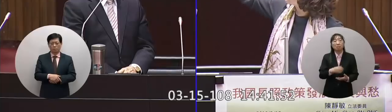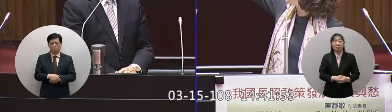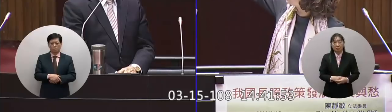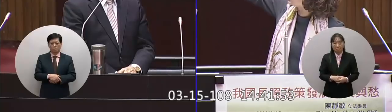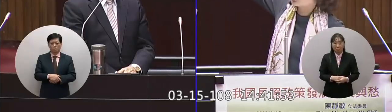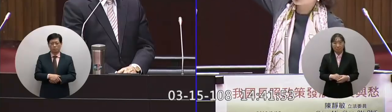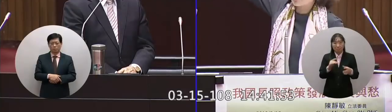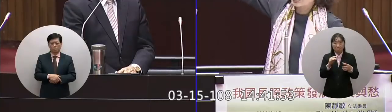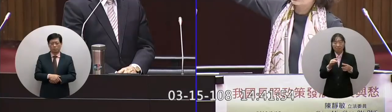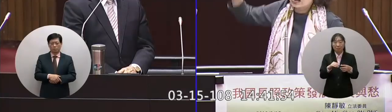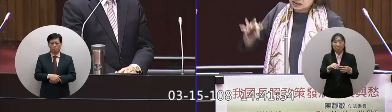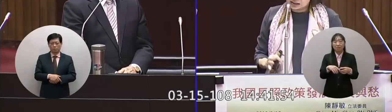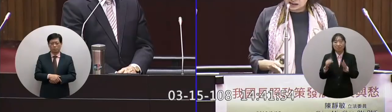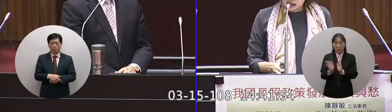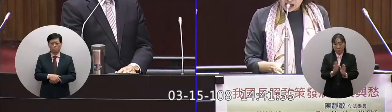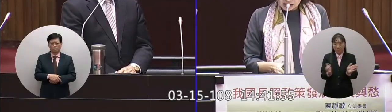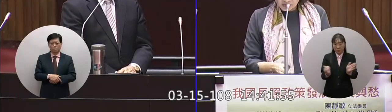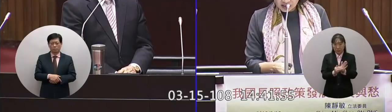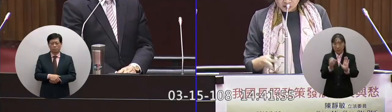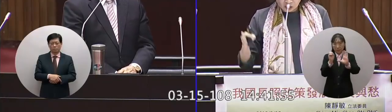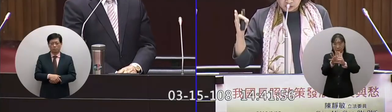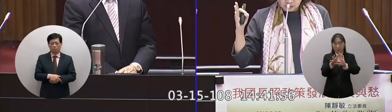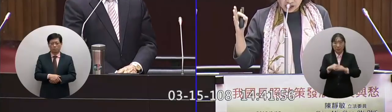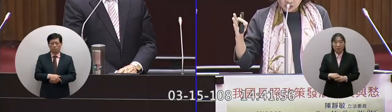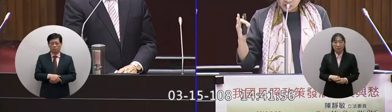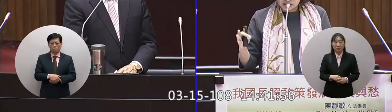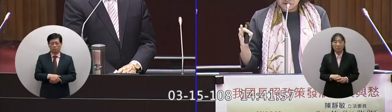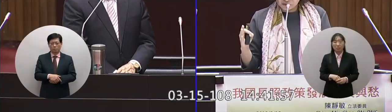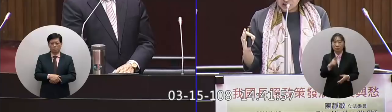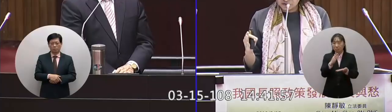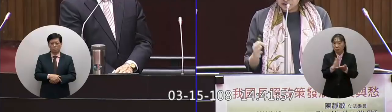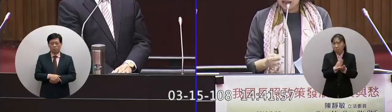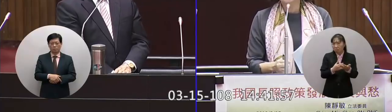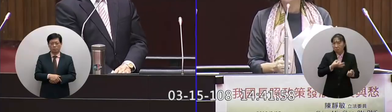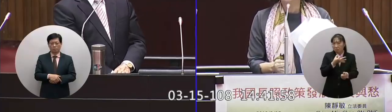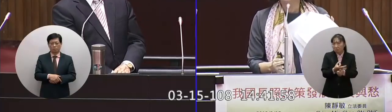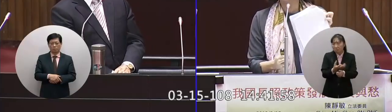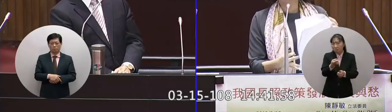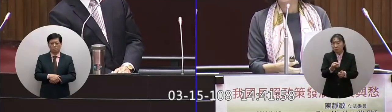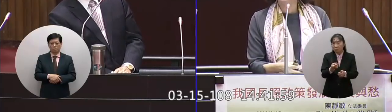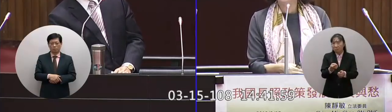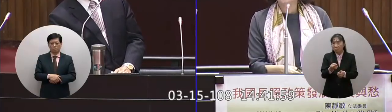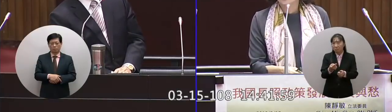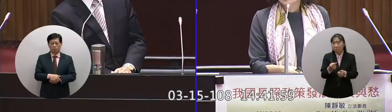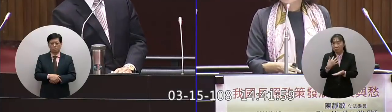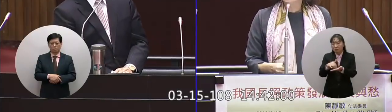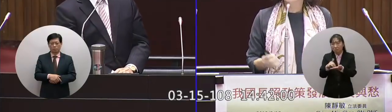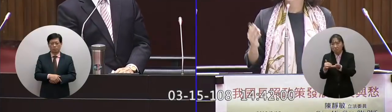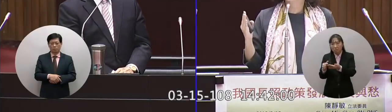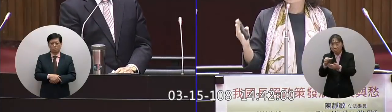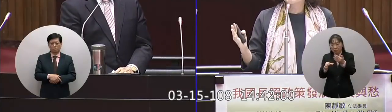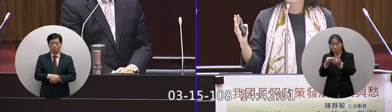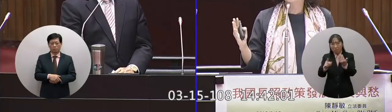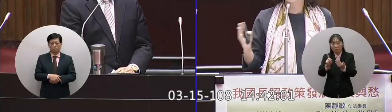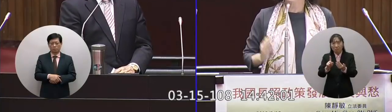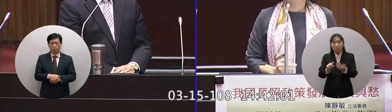最主要的症结我就把它整理成这里，什么叫做评估给付支付的一个心智各吹各的调？因